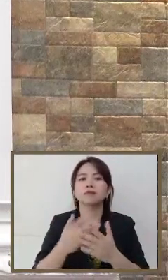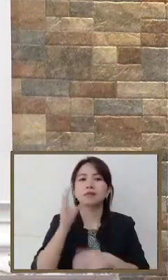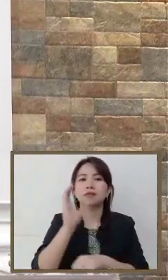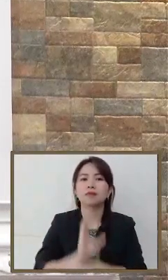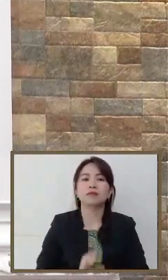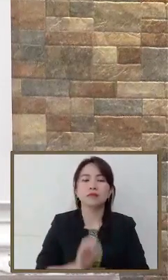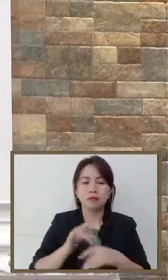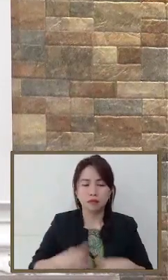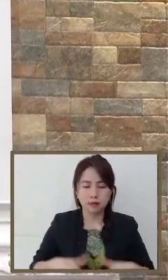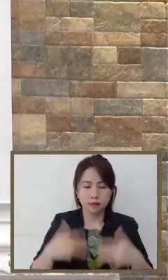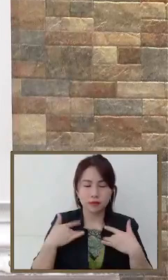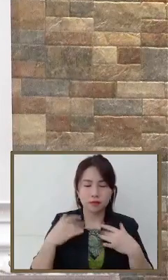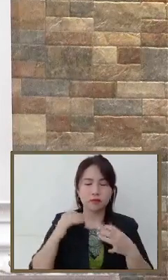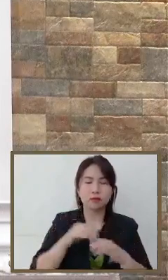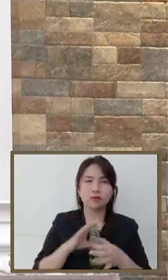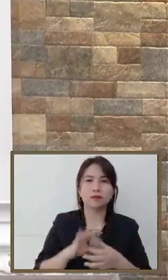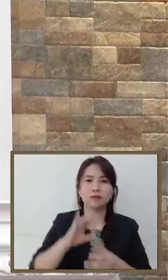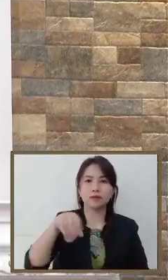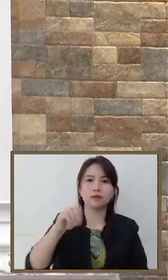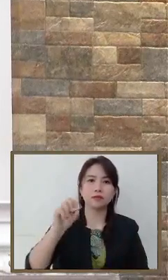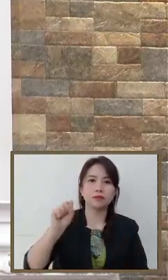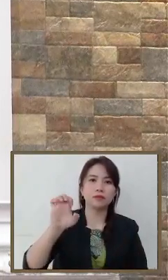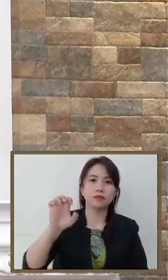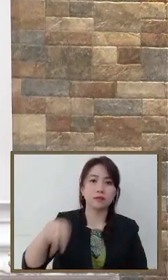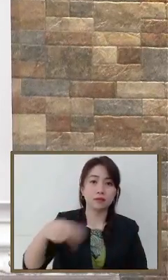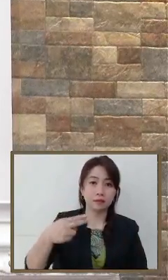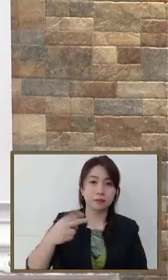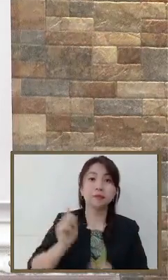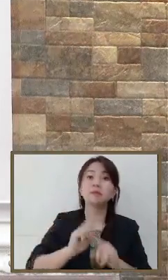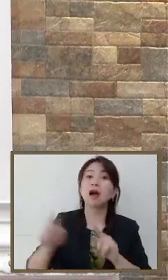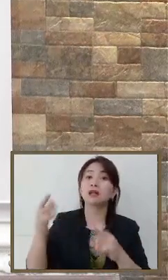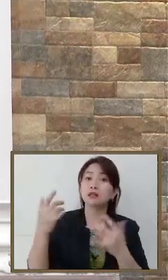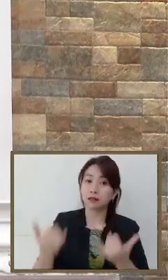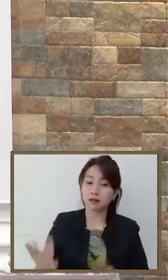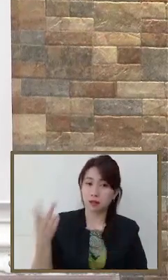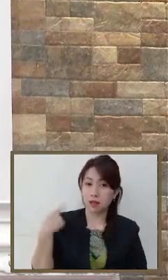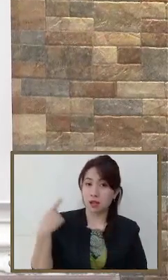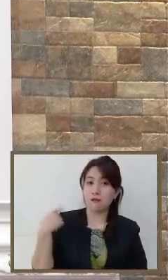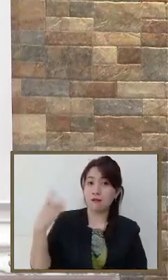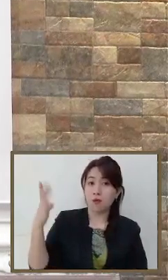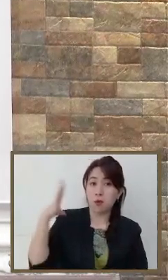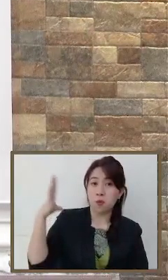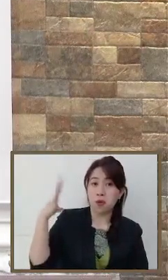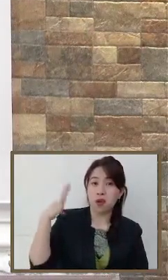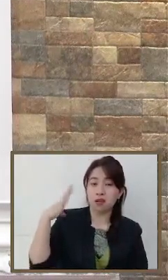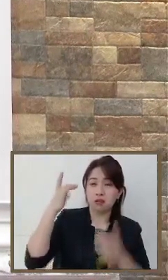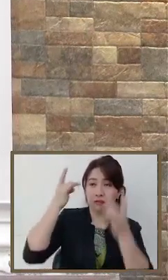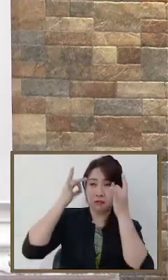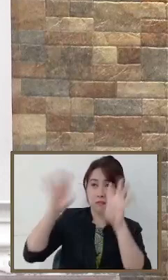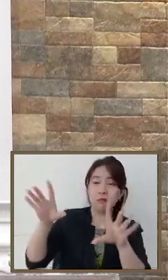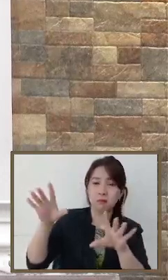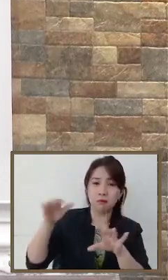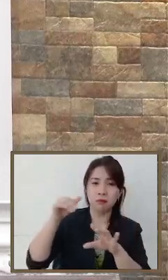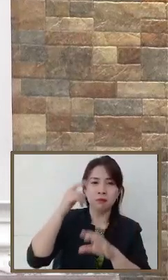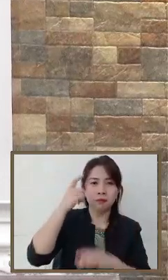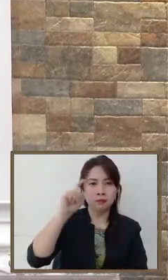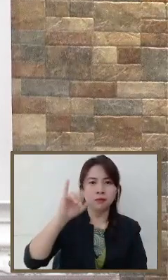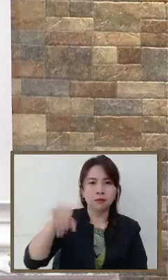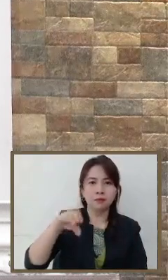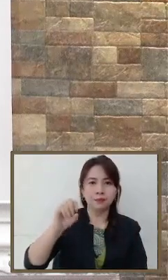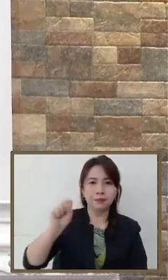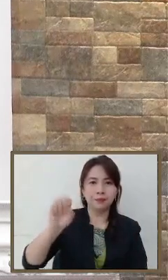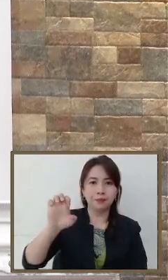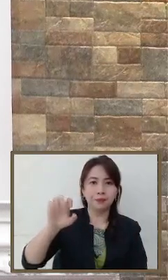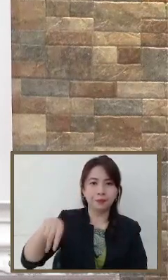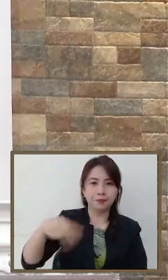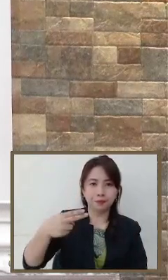hindi do nagtatapos merong matinding nag-aantay nak kapahamakan kay Joseph at yun